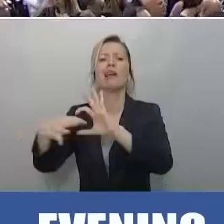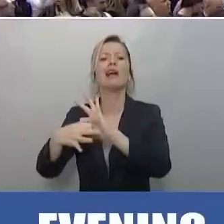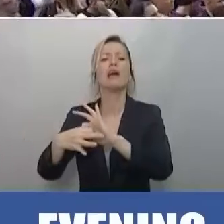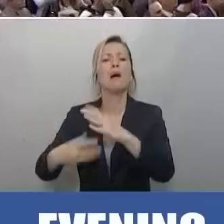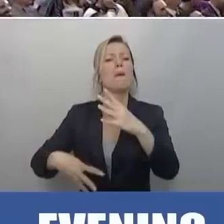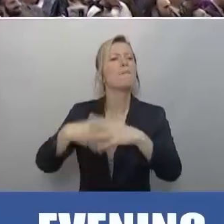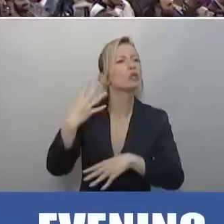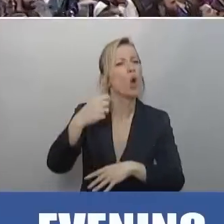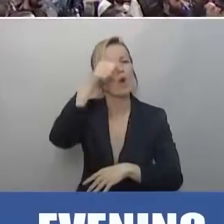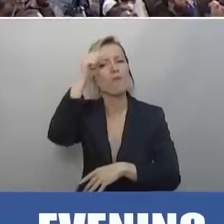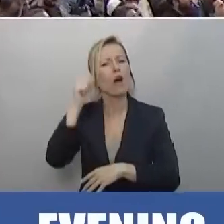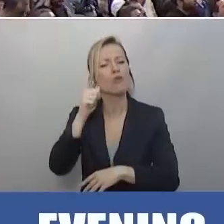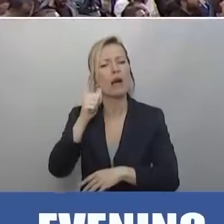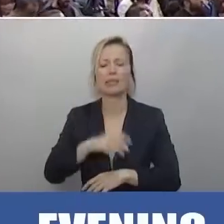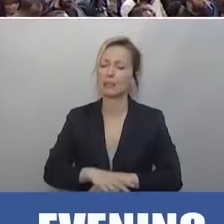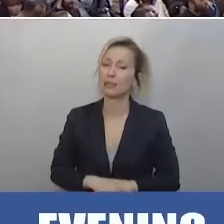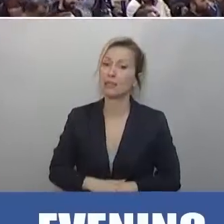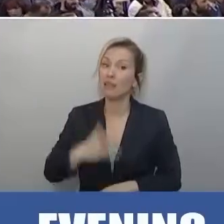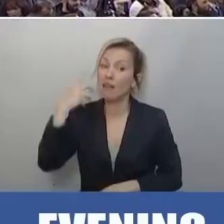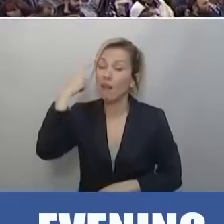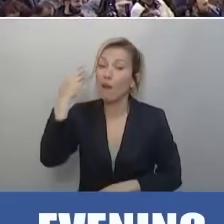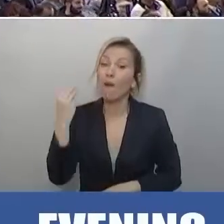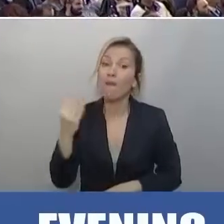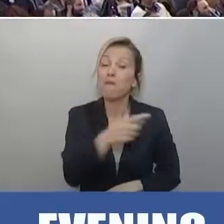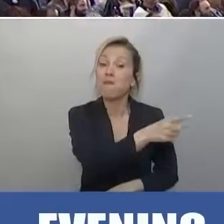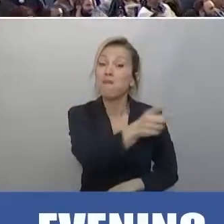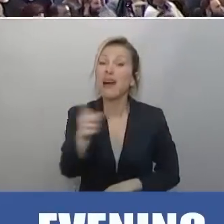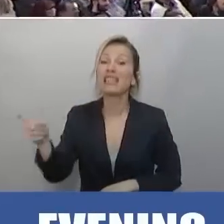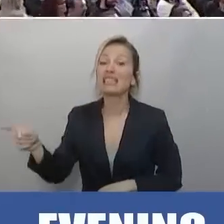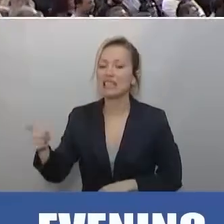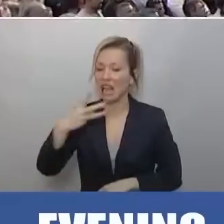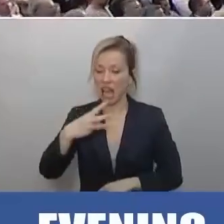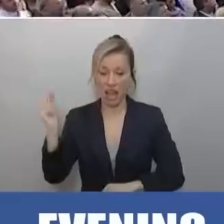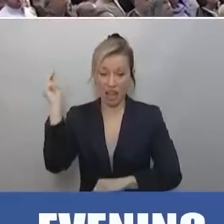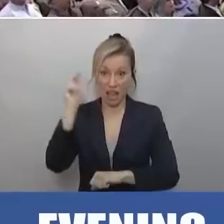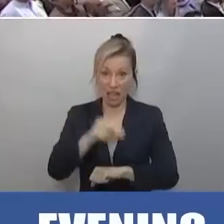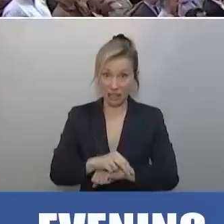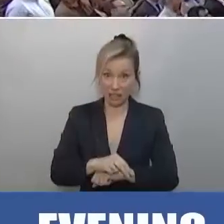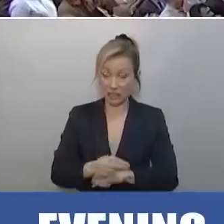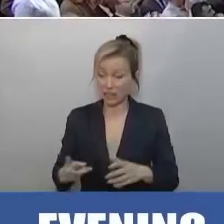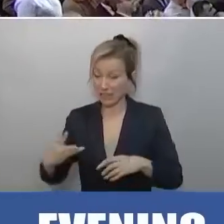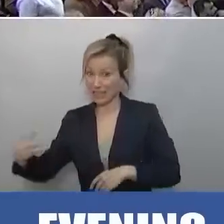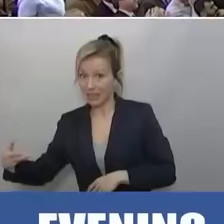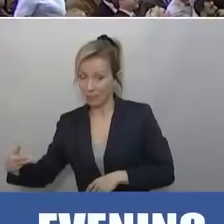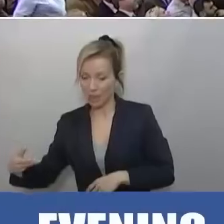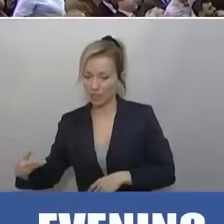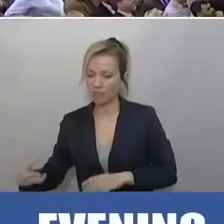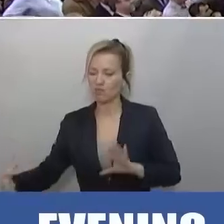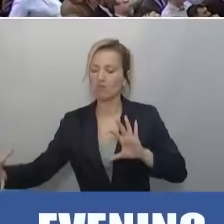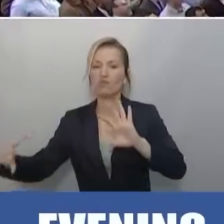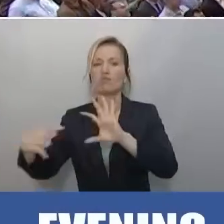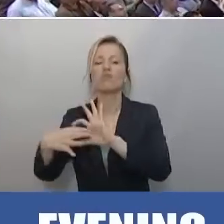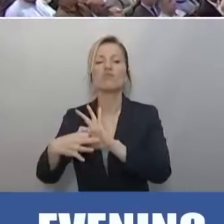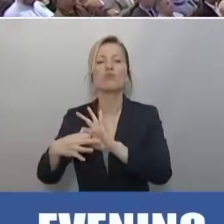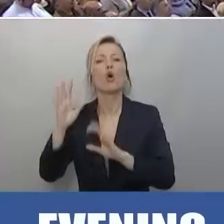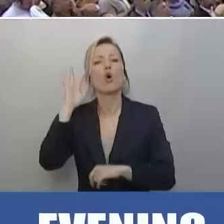παρακαλώ. Με πρωθυπουργό Τσίπρα, με αντάλλαγμα την παγίωση της απλής αναλογικής, ώστε να